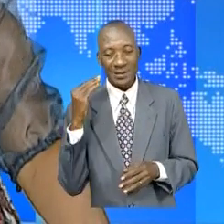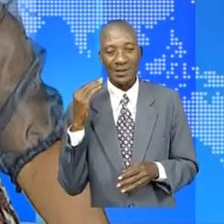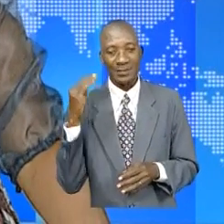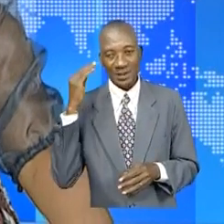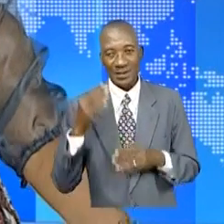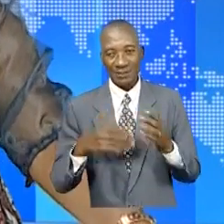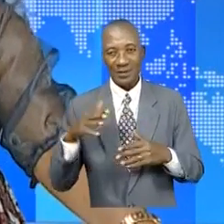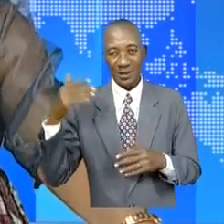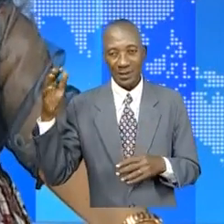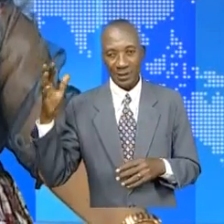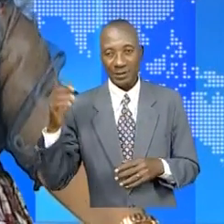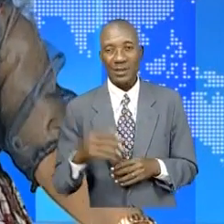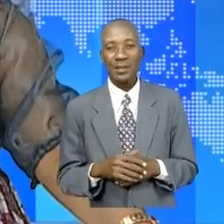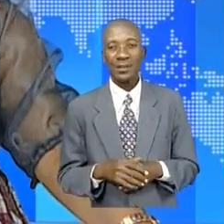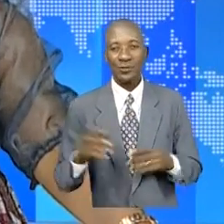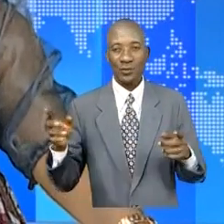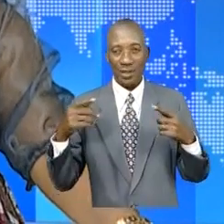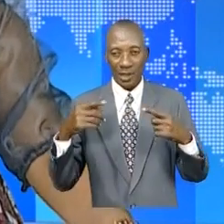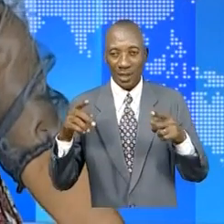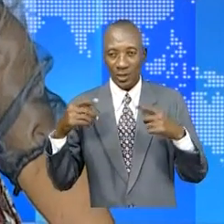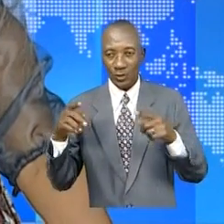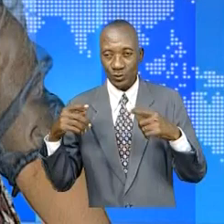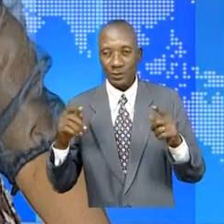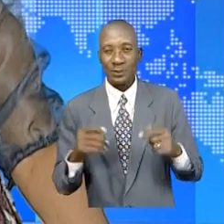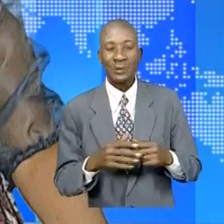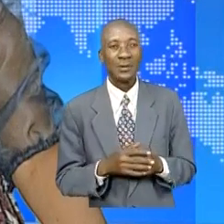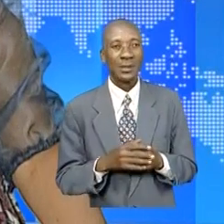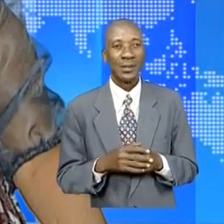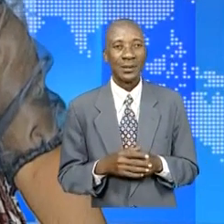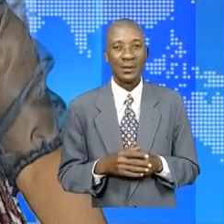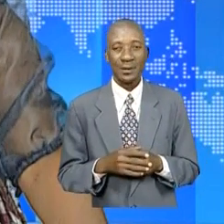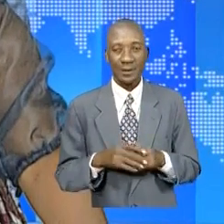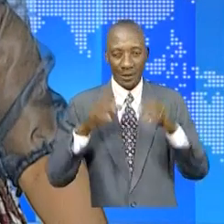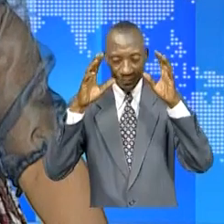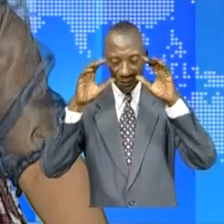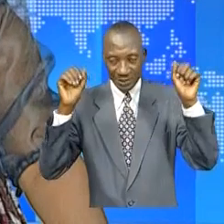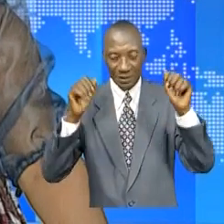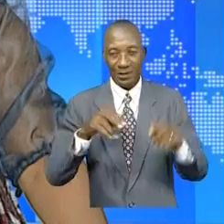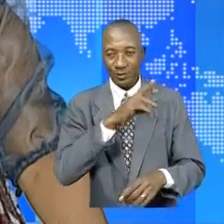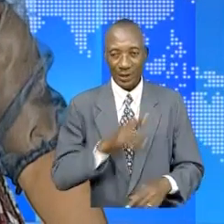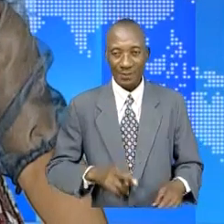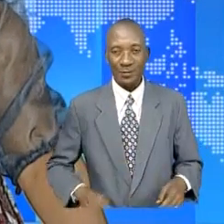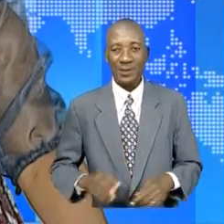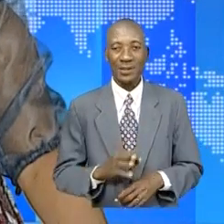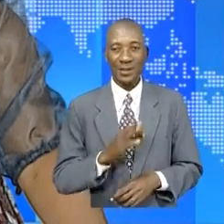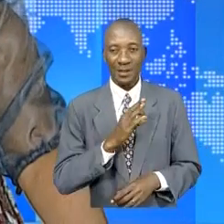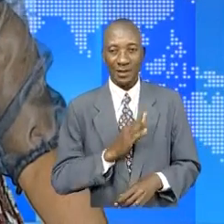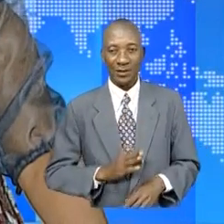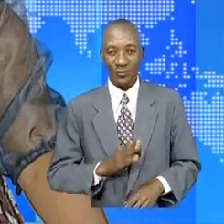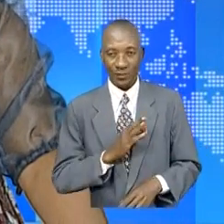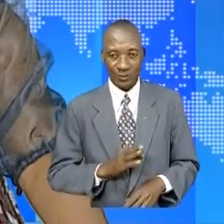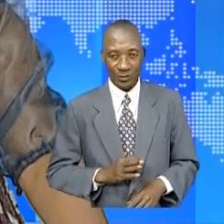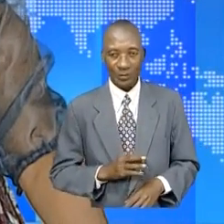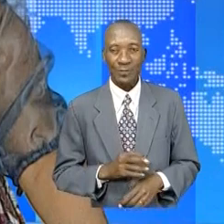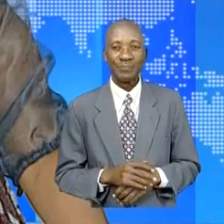que son Excellence, Monsieur le Président de la République, Félix-Antoine Tshisekedi Tshilombo, président de la République